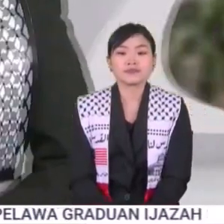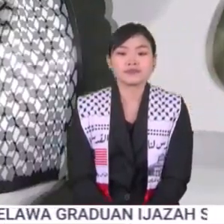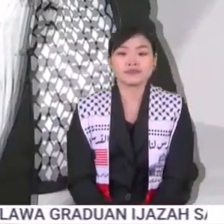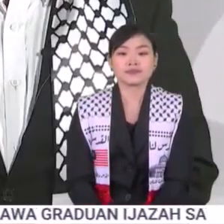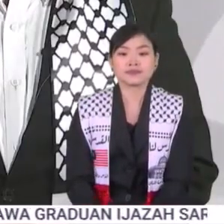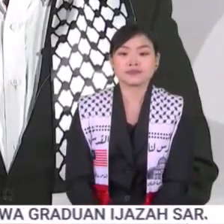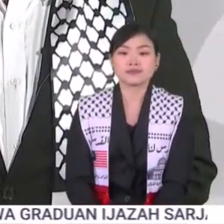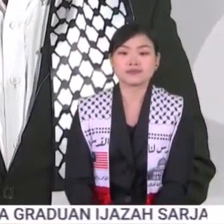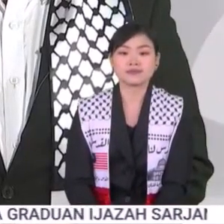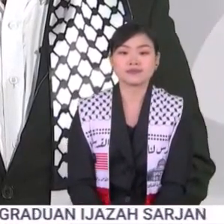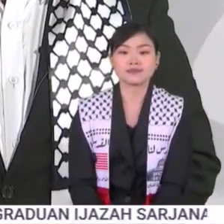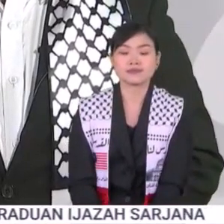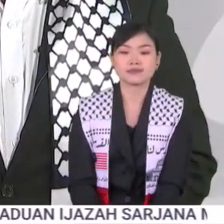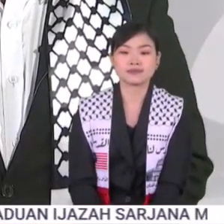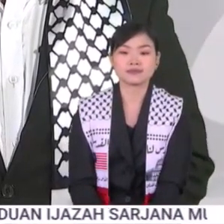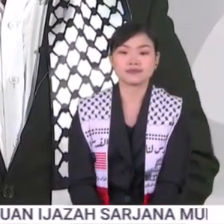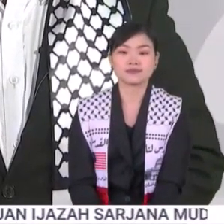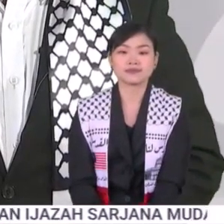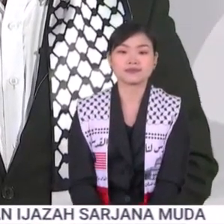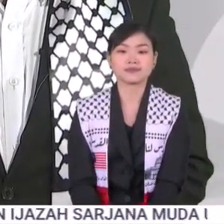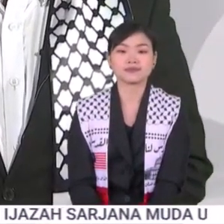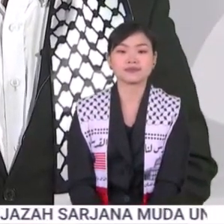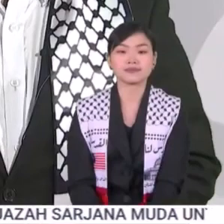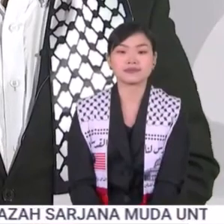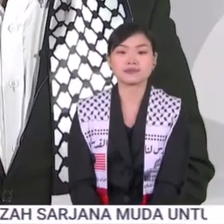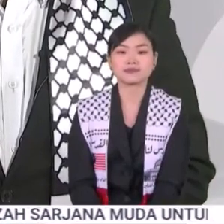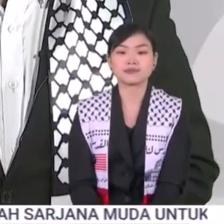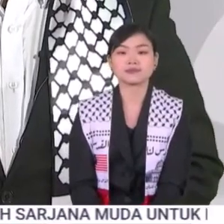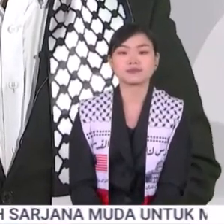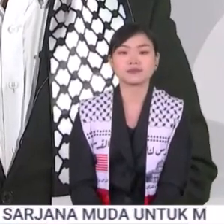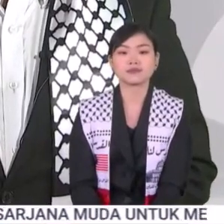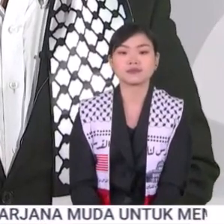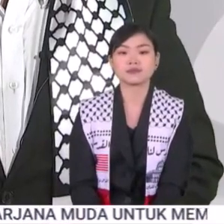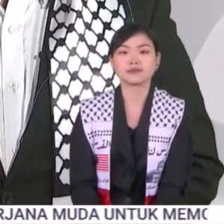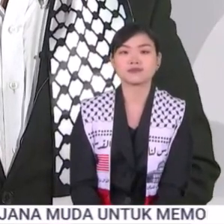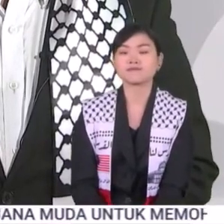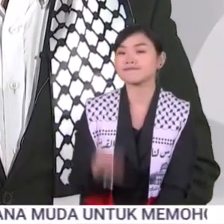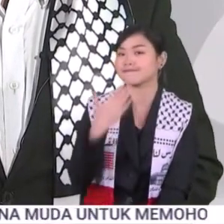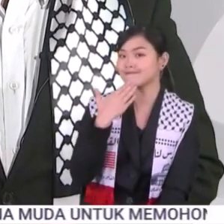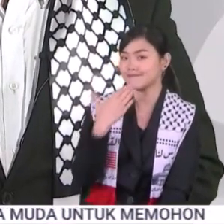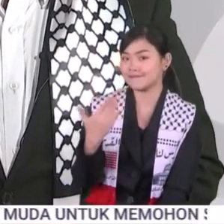pasti merdeka kembali ke angkasauri kota media Baik terima kasih azidi